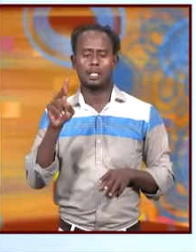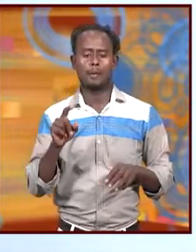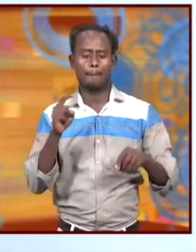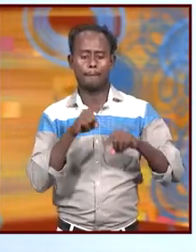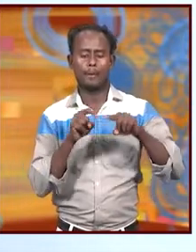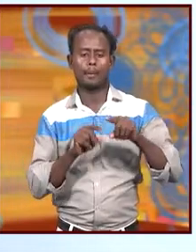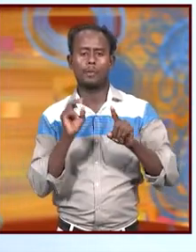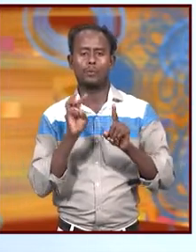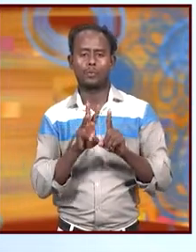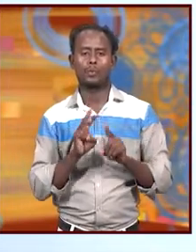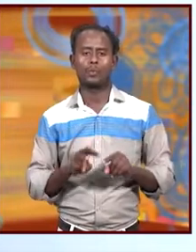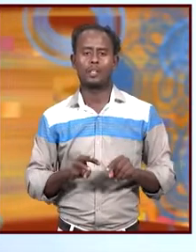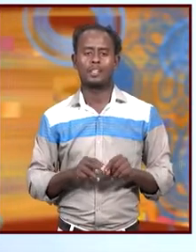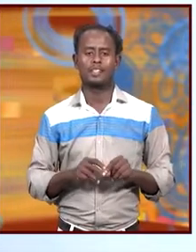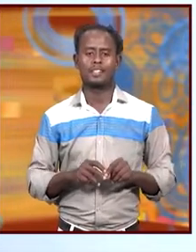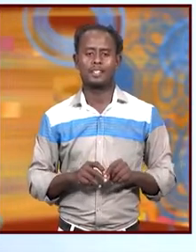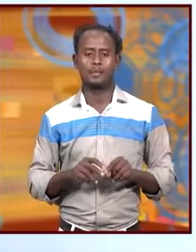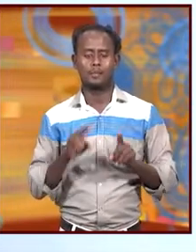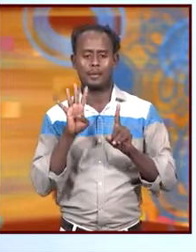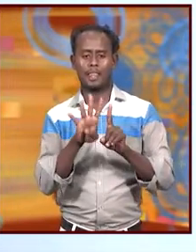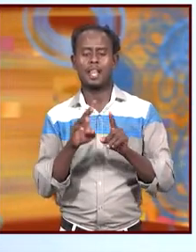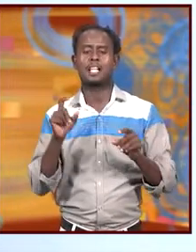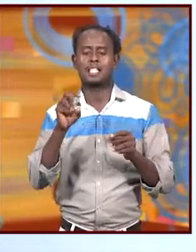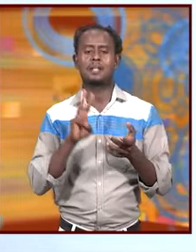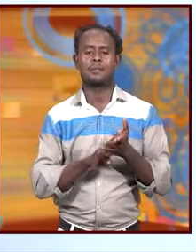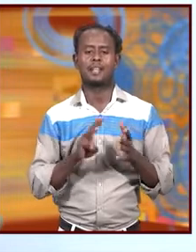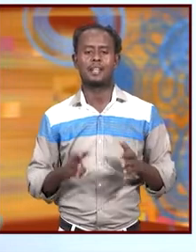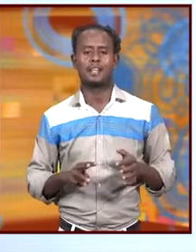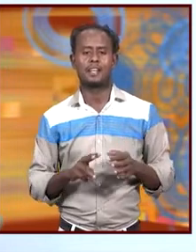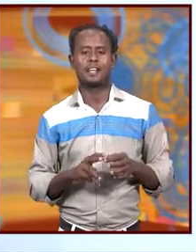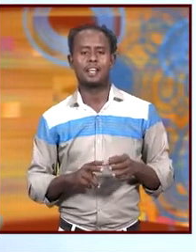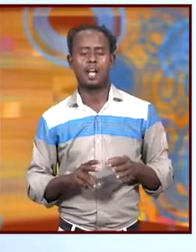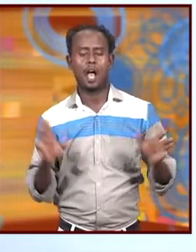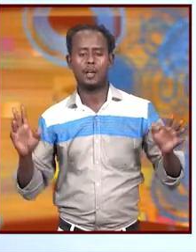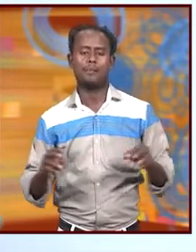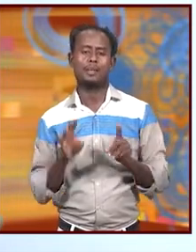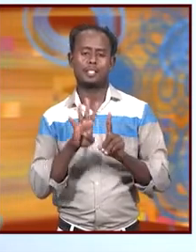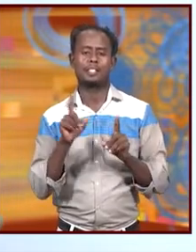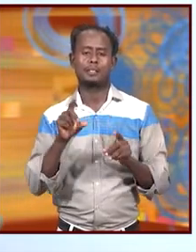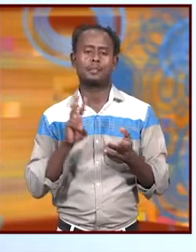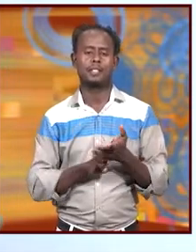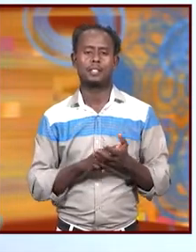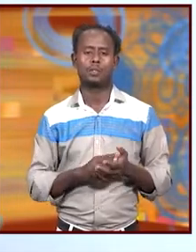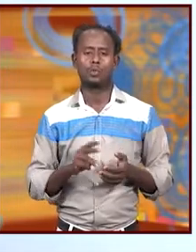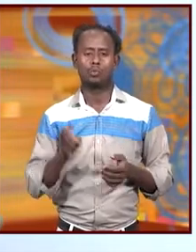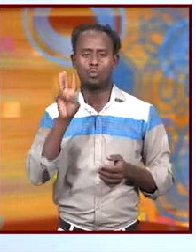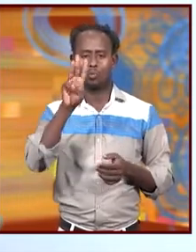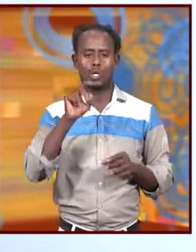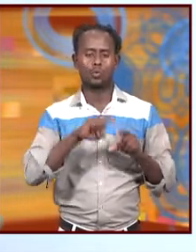182/13 அருமை 14 சென்டிமீட்டர், அகலம் 14 சென்டிமீட்டர். மூன்றாவது